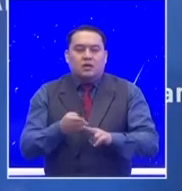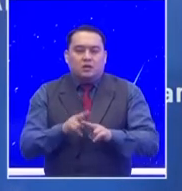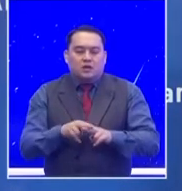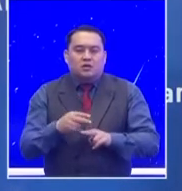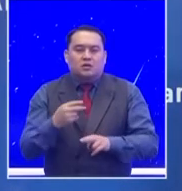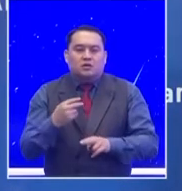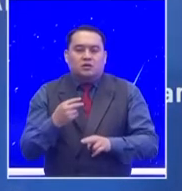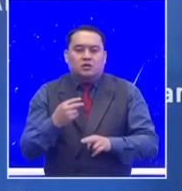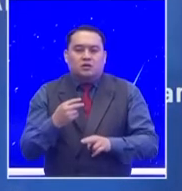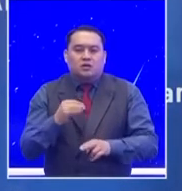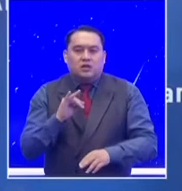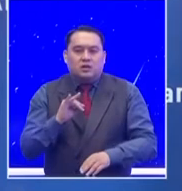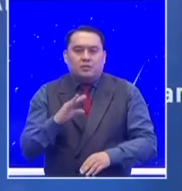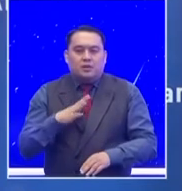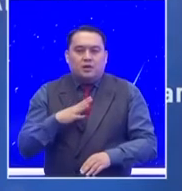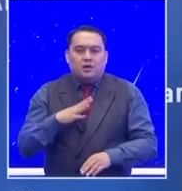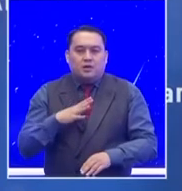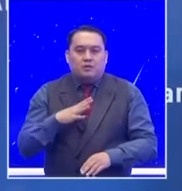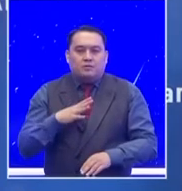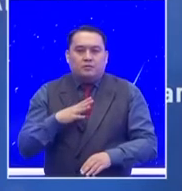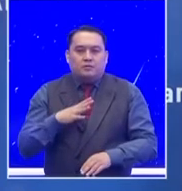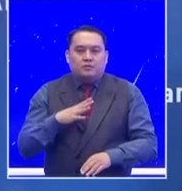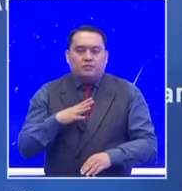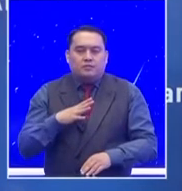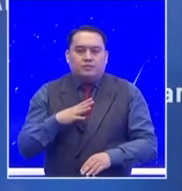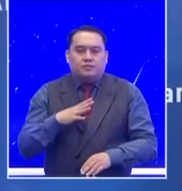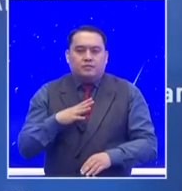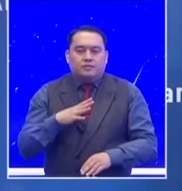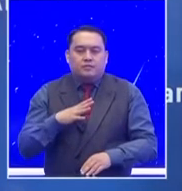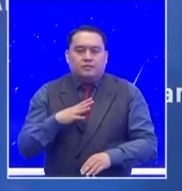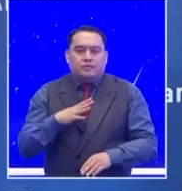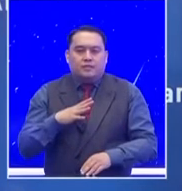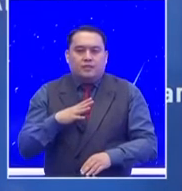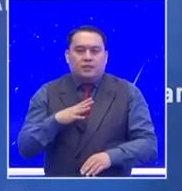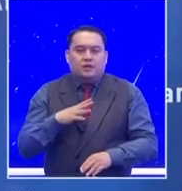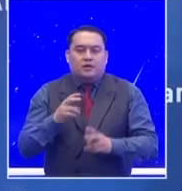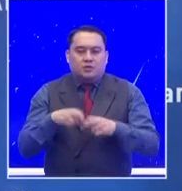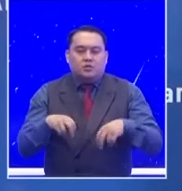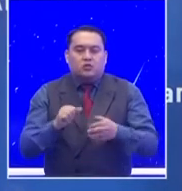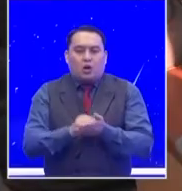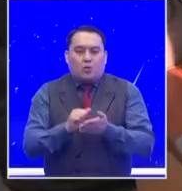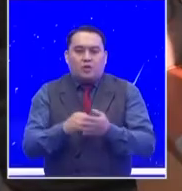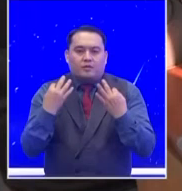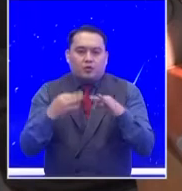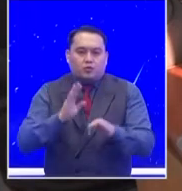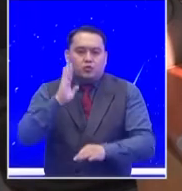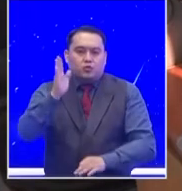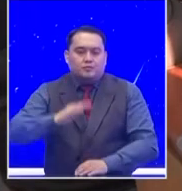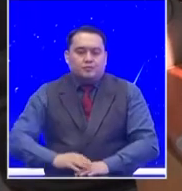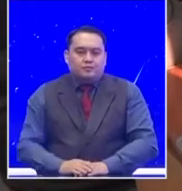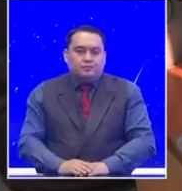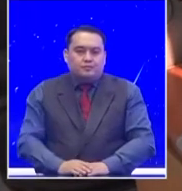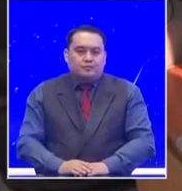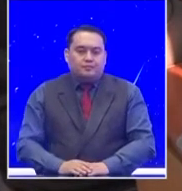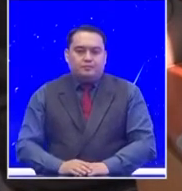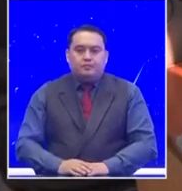Куркемтау и также ИП вот Шапагат, по-моему, также на стадии рассмотрения. Важным событием для